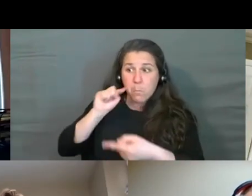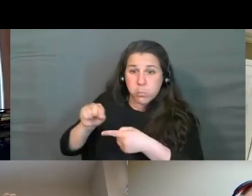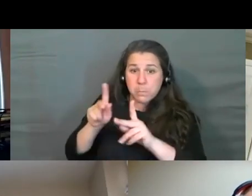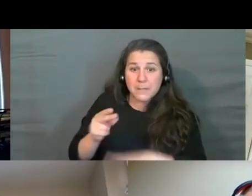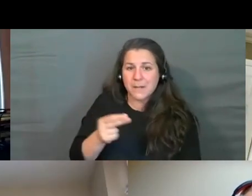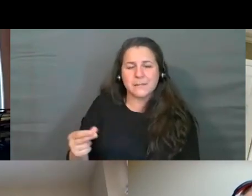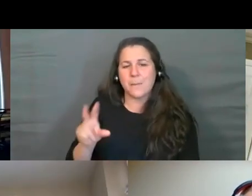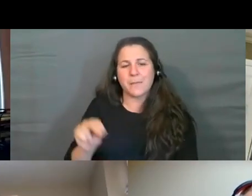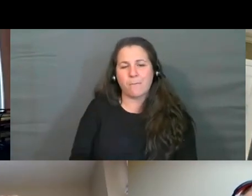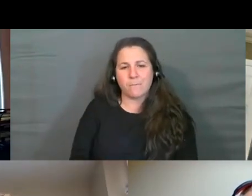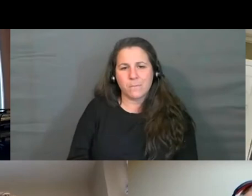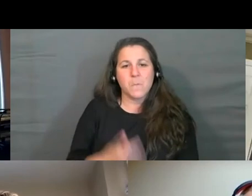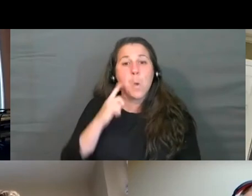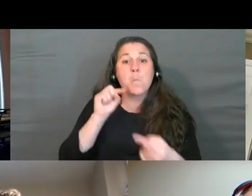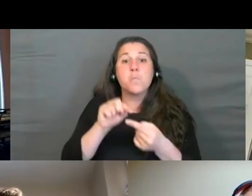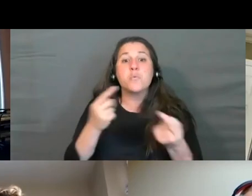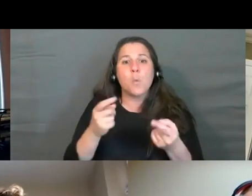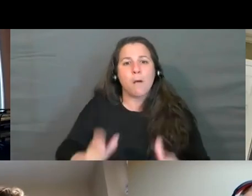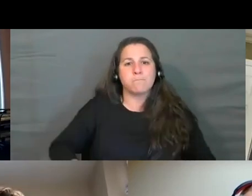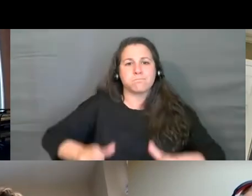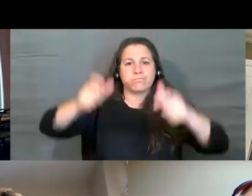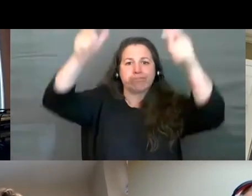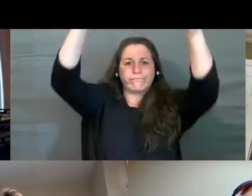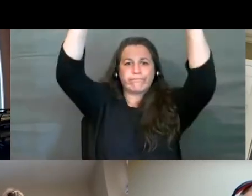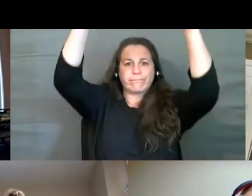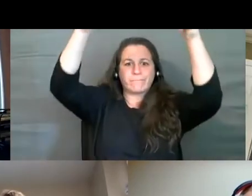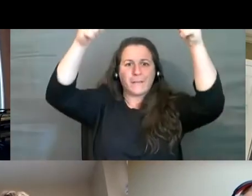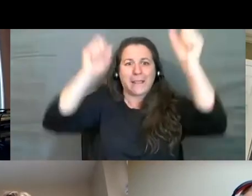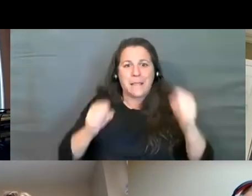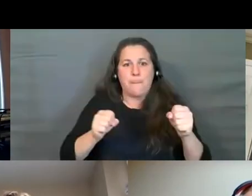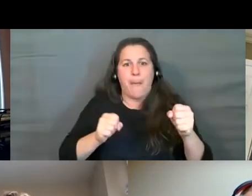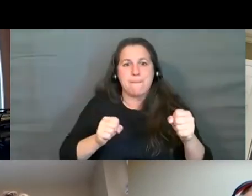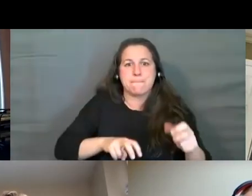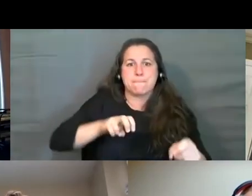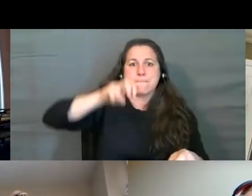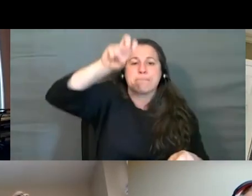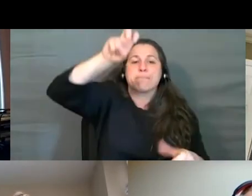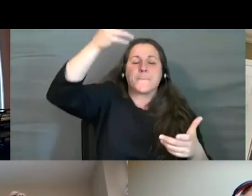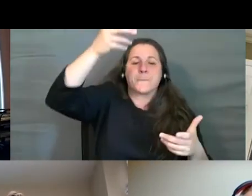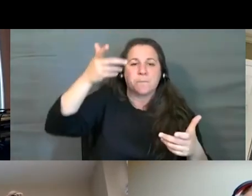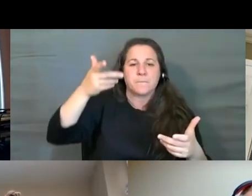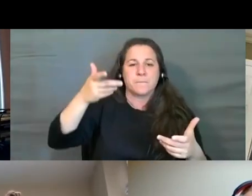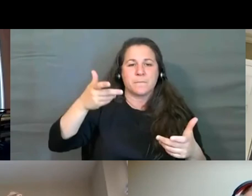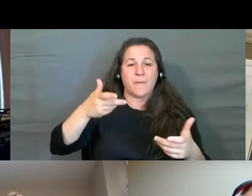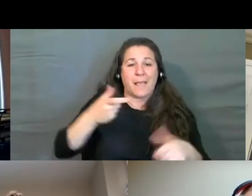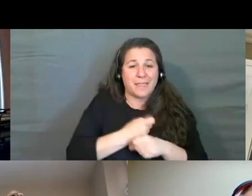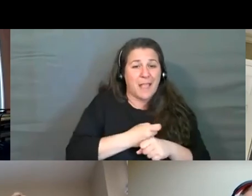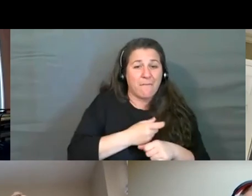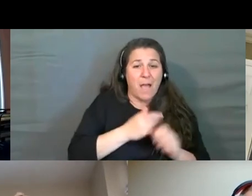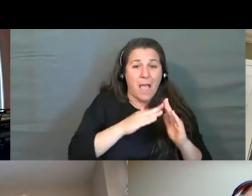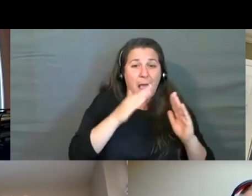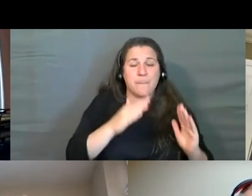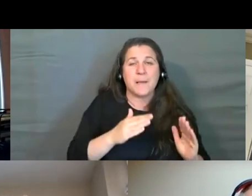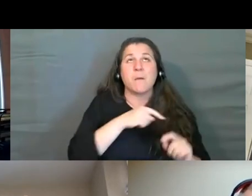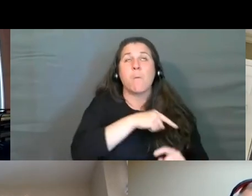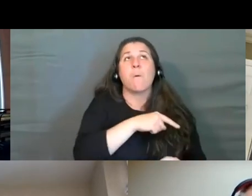avoir accès à des étages supérieurs pour une population générale. Autant le télétravail, à ses débuts, c'était